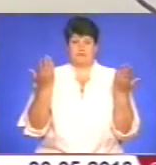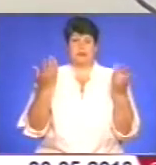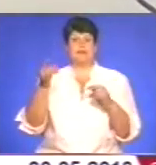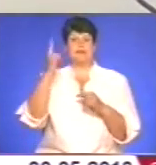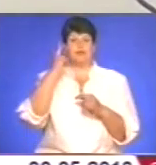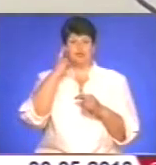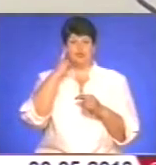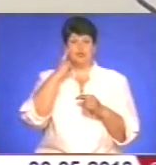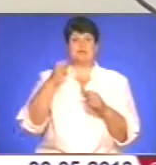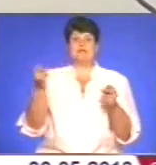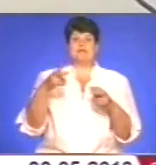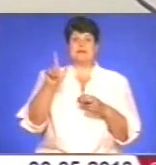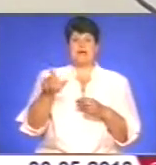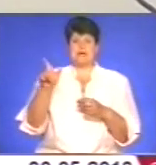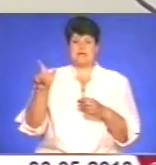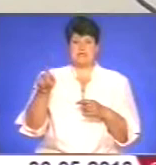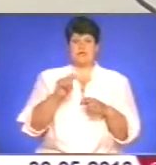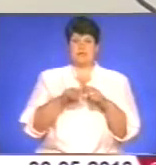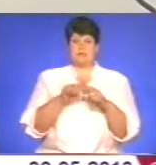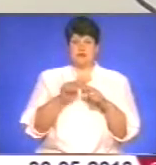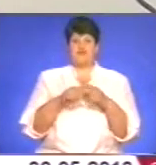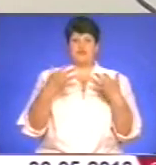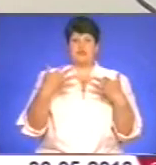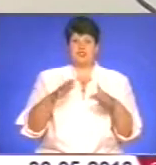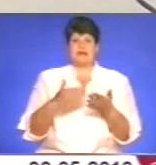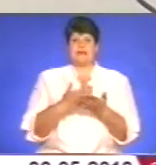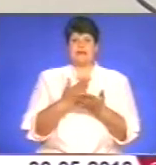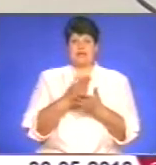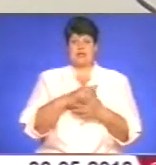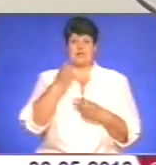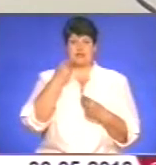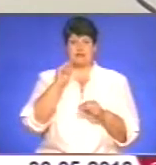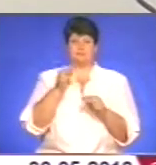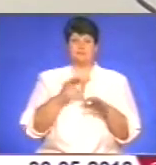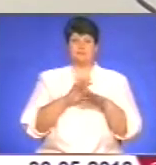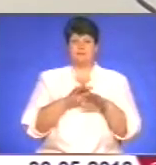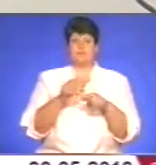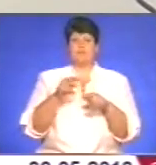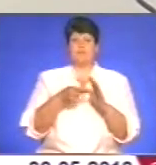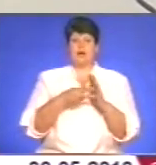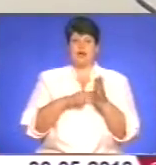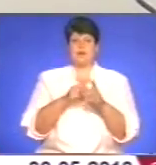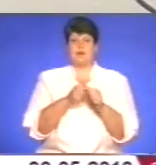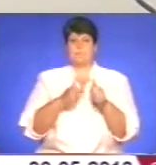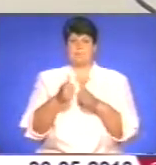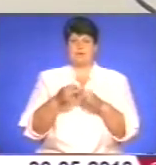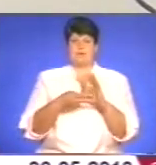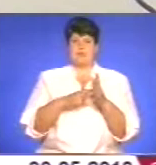думку спеціалістів і експертів, втрачається якість та ефективність проведення планових і позапланових перевірок,